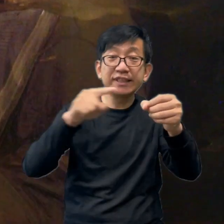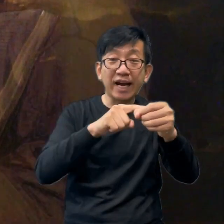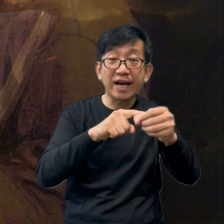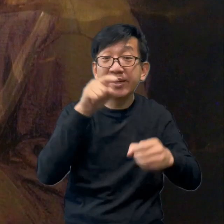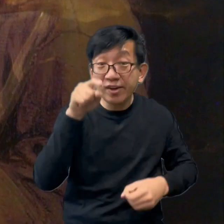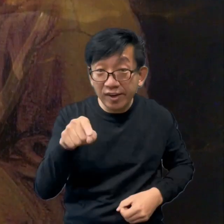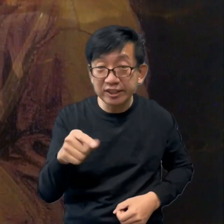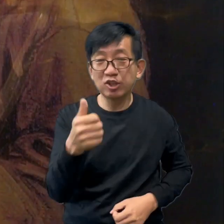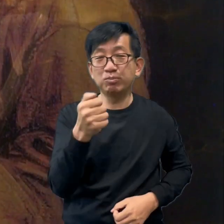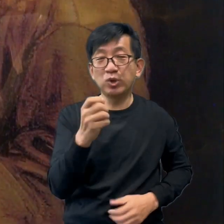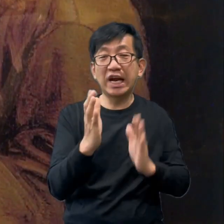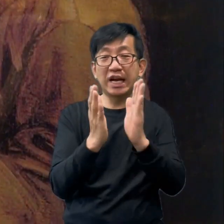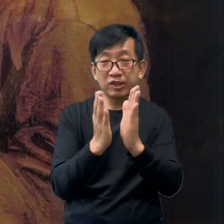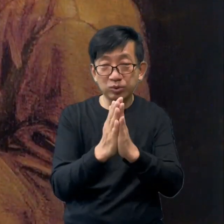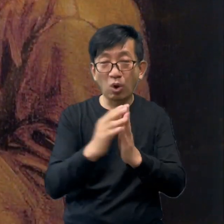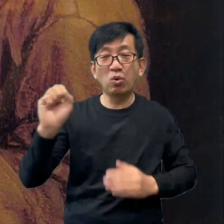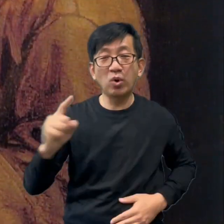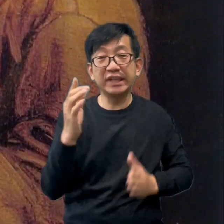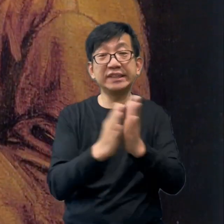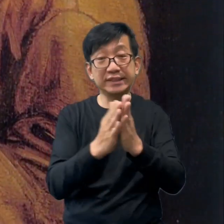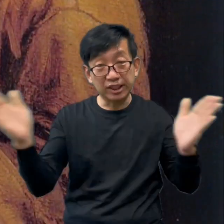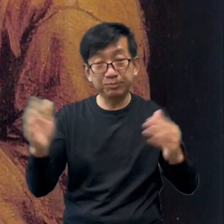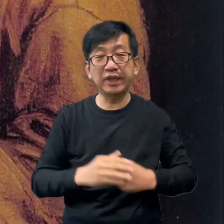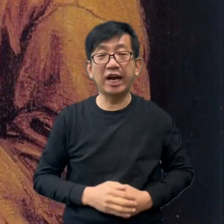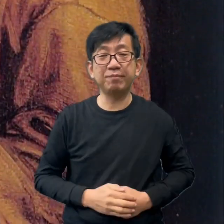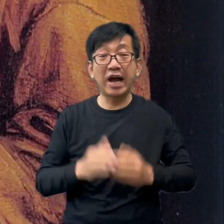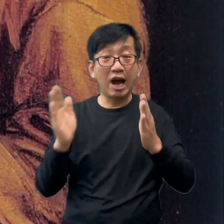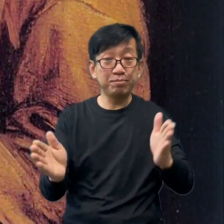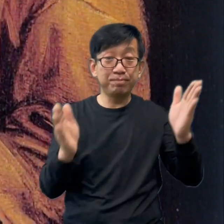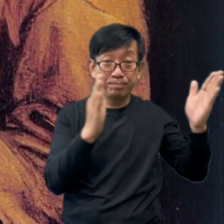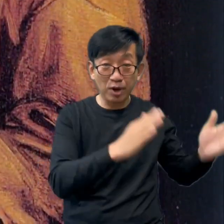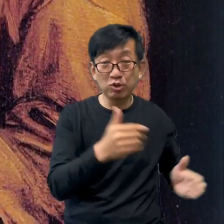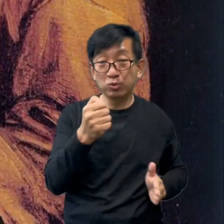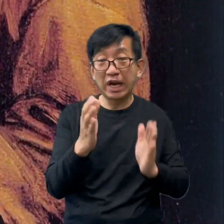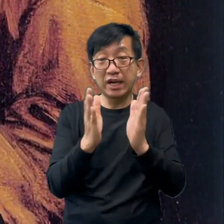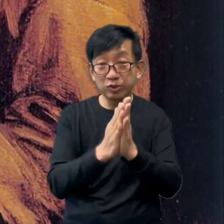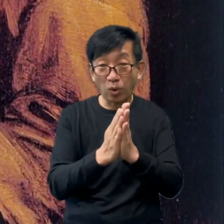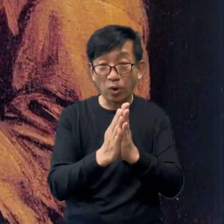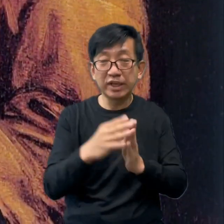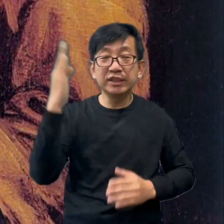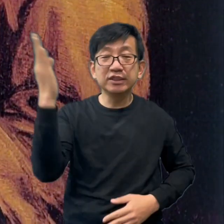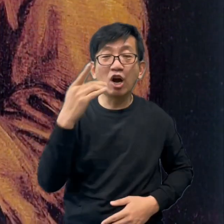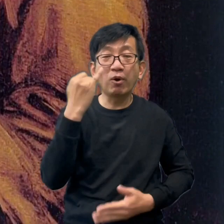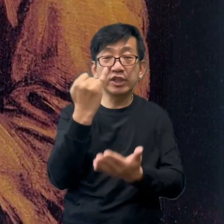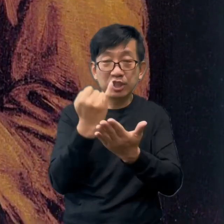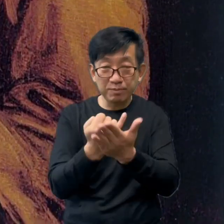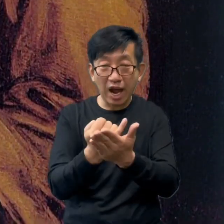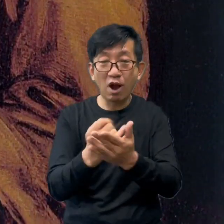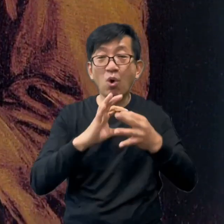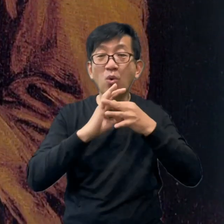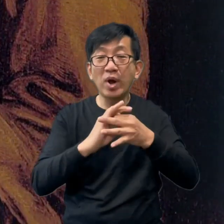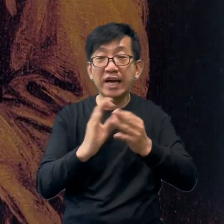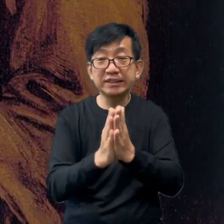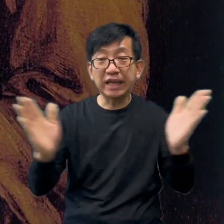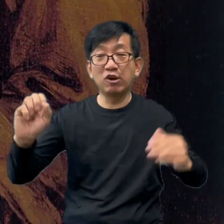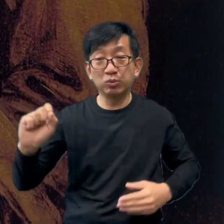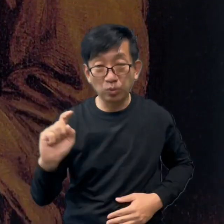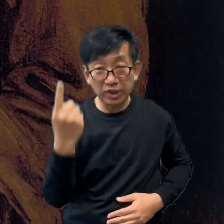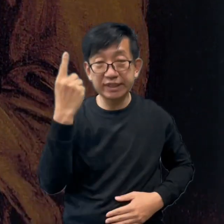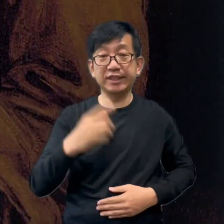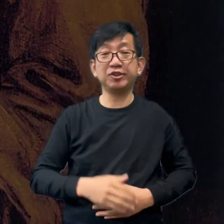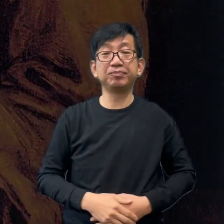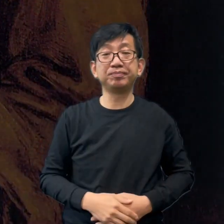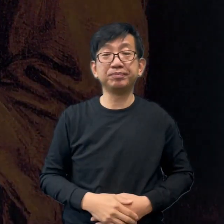묶어서 굴렸는데 거기서 묵주기도의 유래를 찾기도 합니다. 한편 묵주기도가